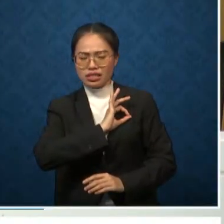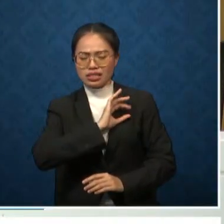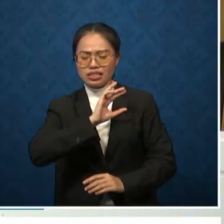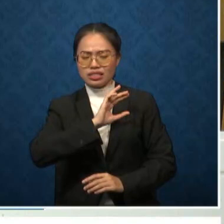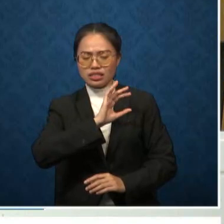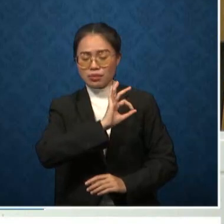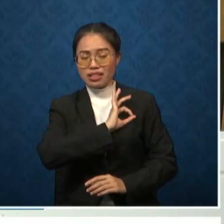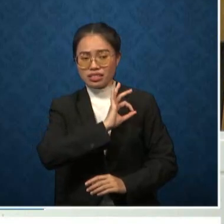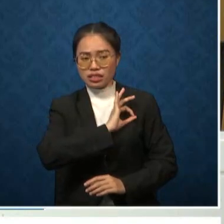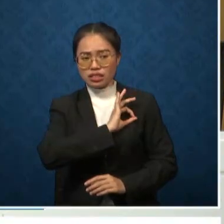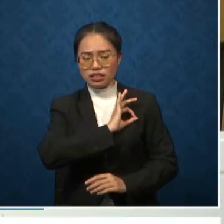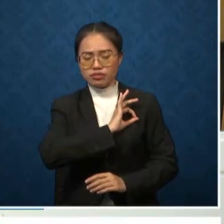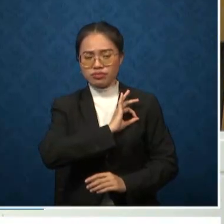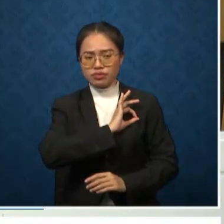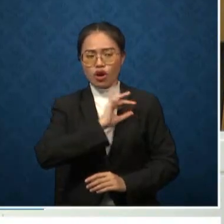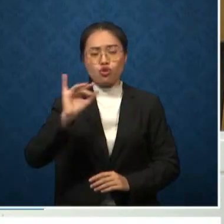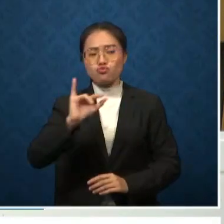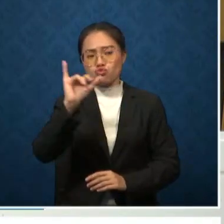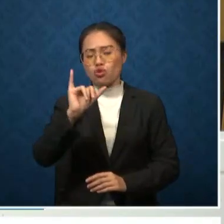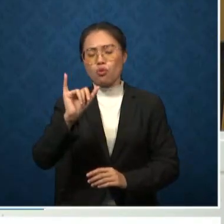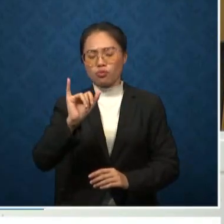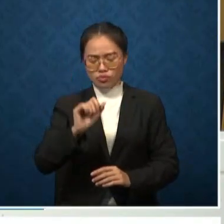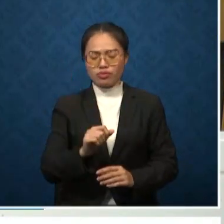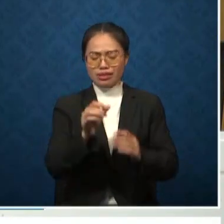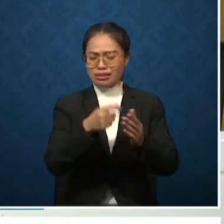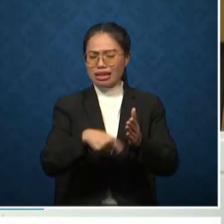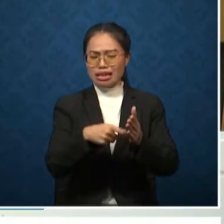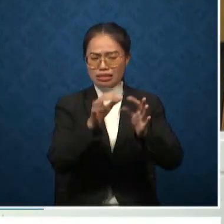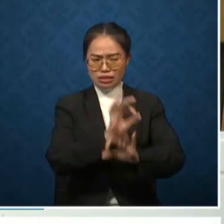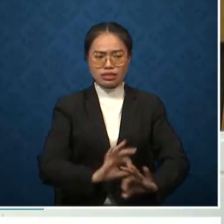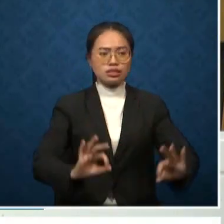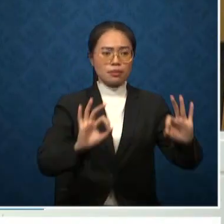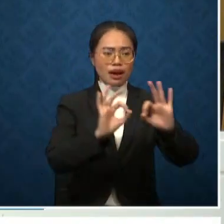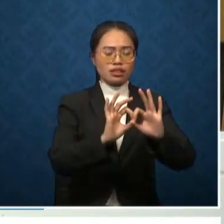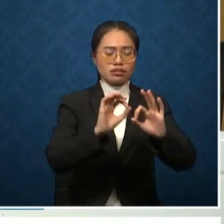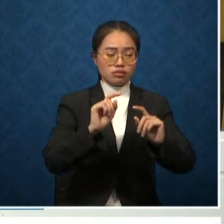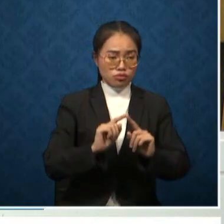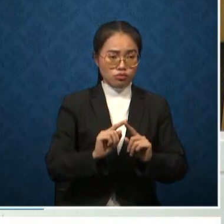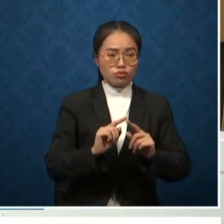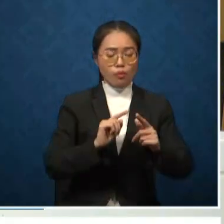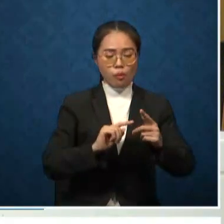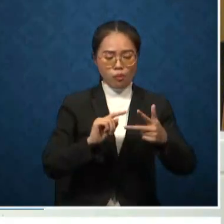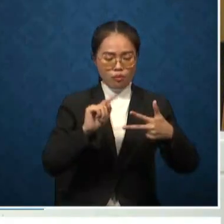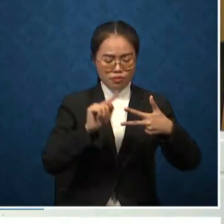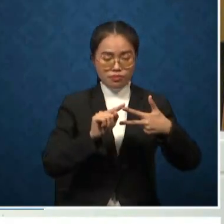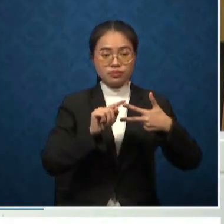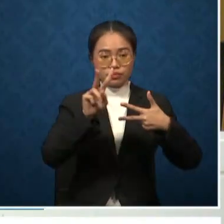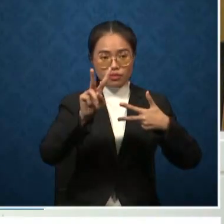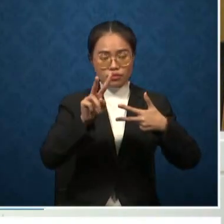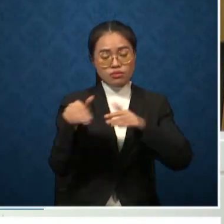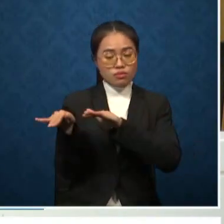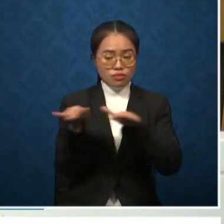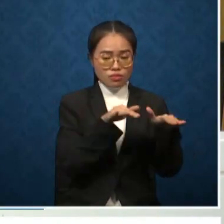วก็ G20 ไปด้วยนะครับนั่นก็คือเหตุผลที่สำคัญนะครับในการที่สองนั้นในเรื่องของการเตรียมความพร้อมตั้งแ